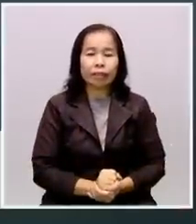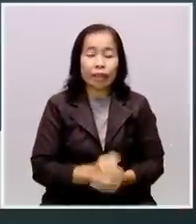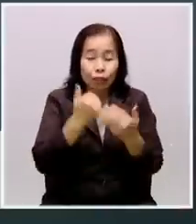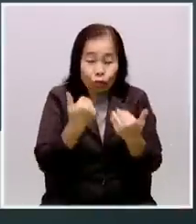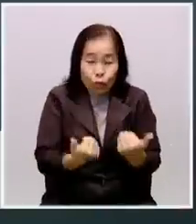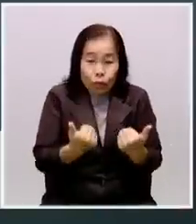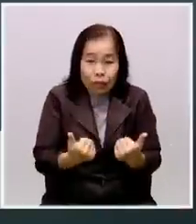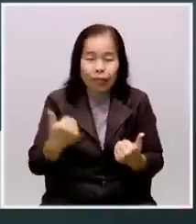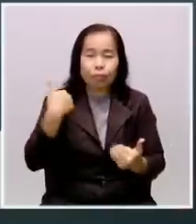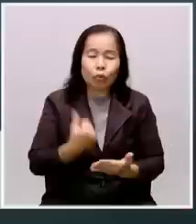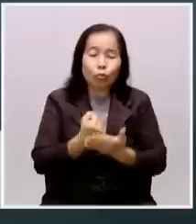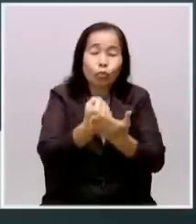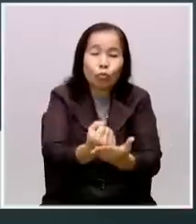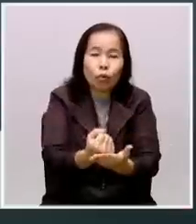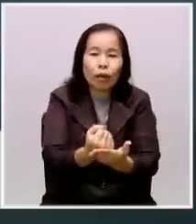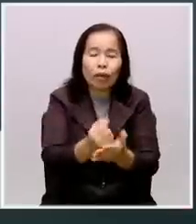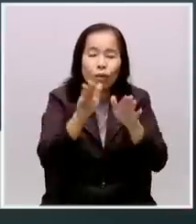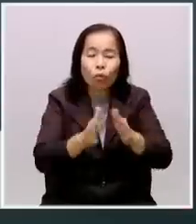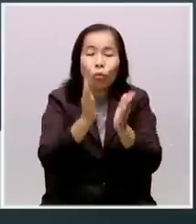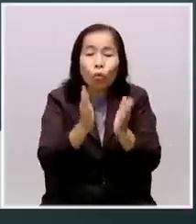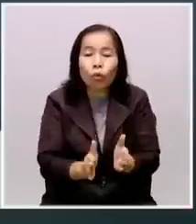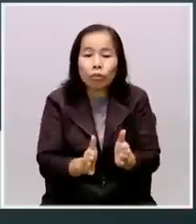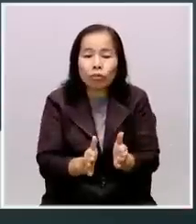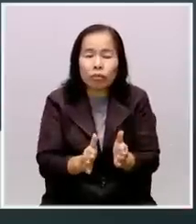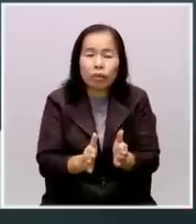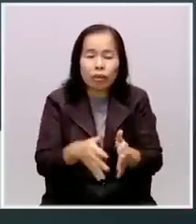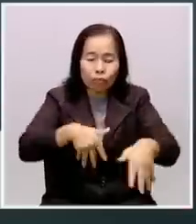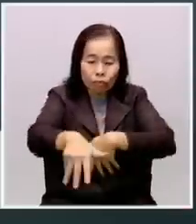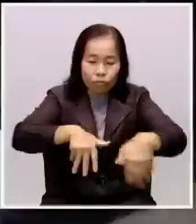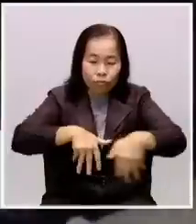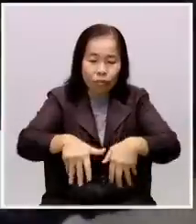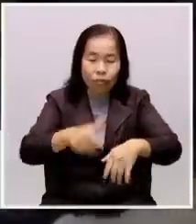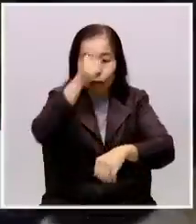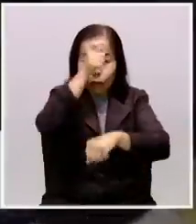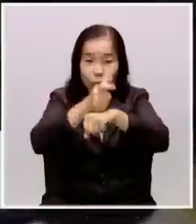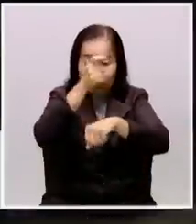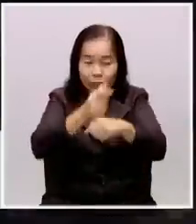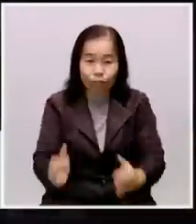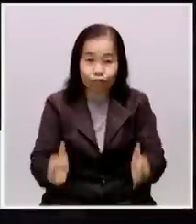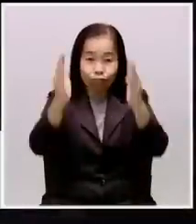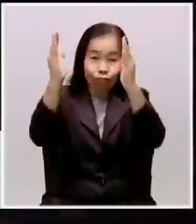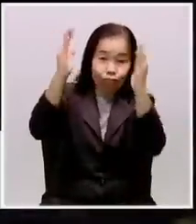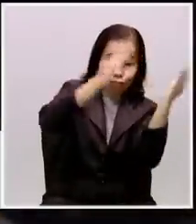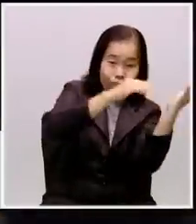สุดนะครับช่วยชีวิตคนติดใต้ซากตึกแผ่นดินไหวครั้งใหญ่ในตุรกีเมื่อวานนี้